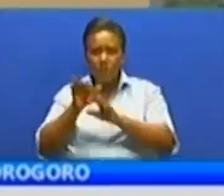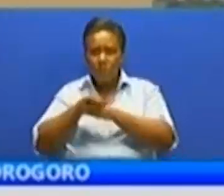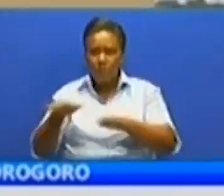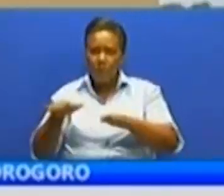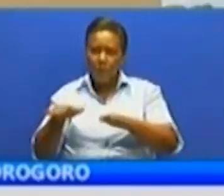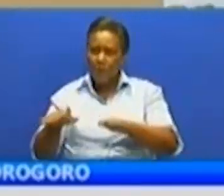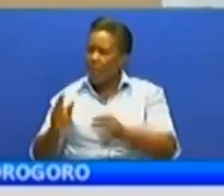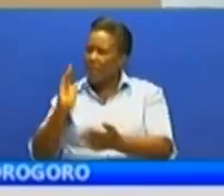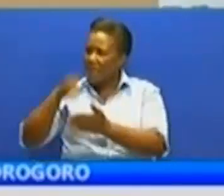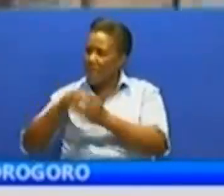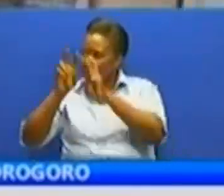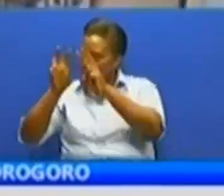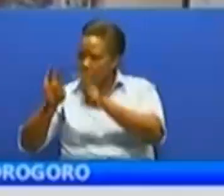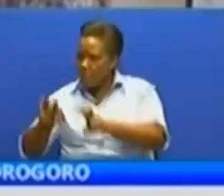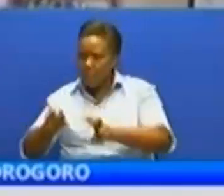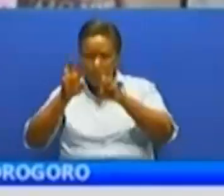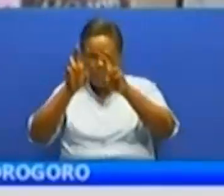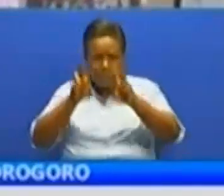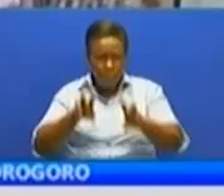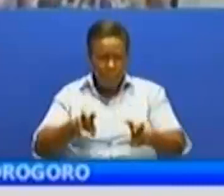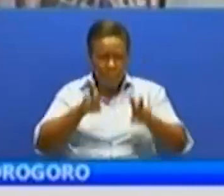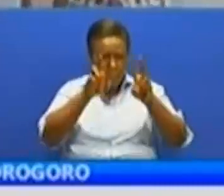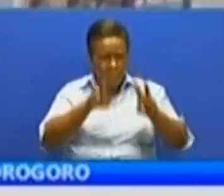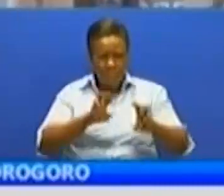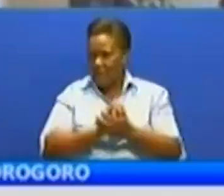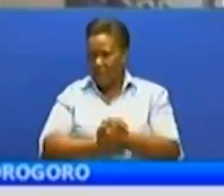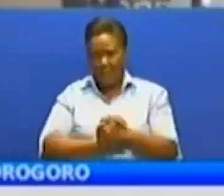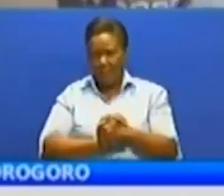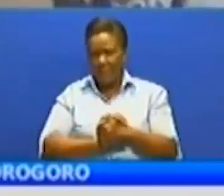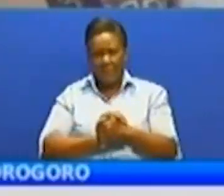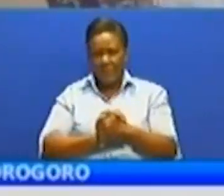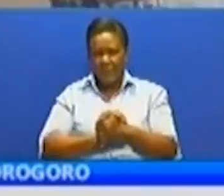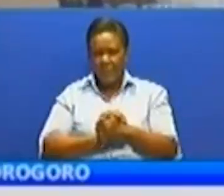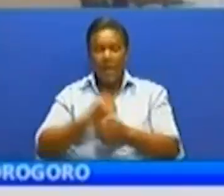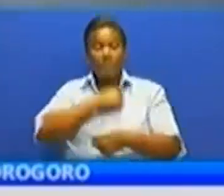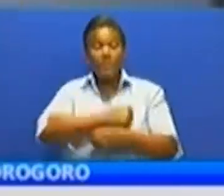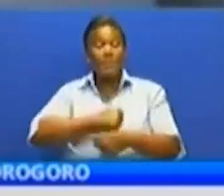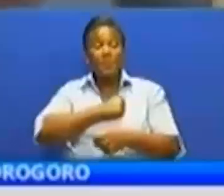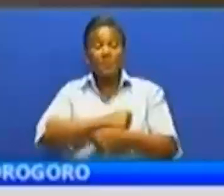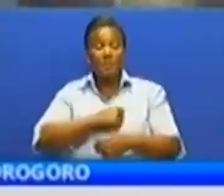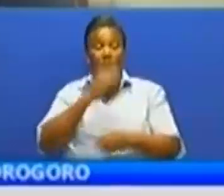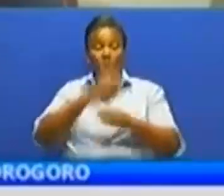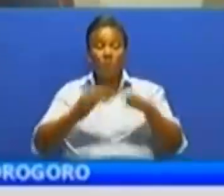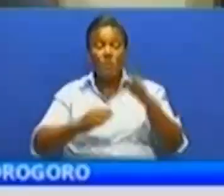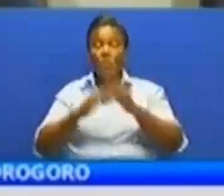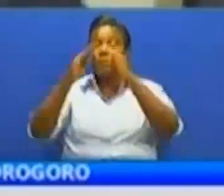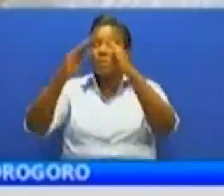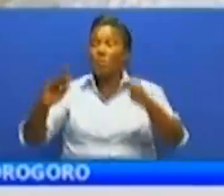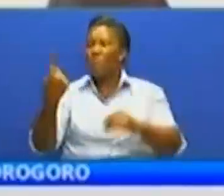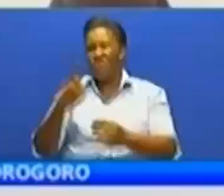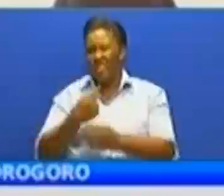anafika kukagua na kuridhisha utekelezaji wake, lakini anasikitishwa na ujenzi wa jengo mojawapo ambalo haliendani na gharama